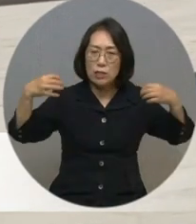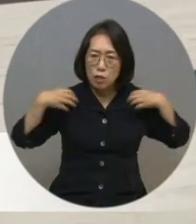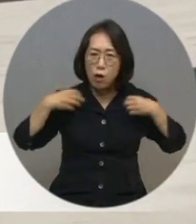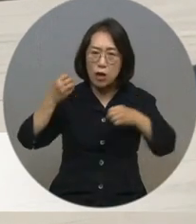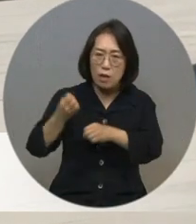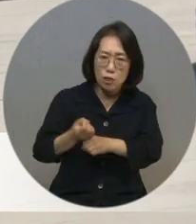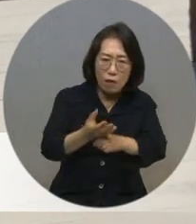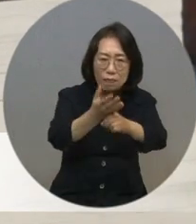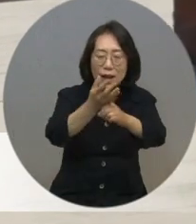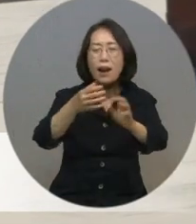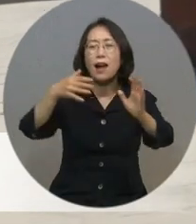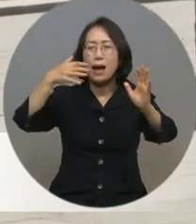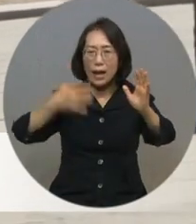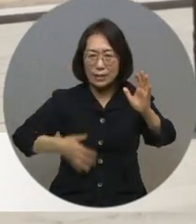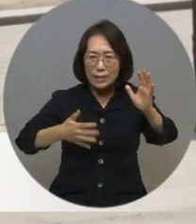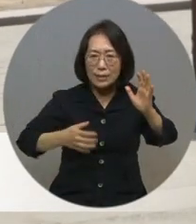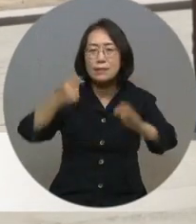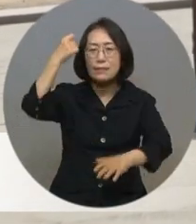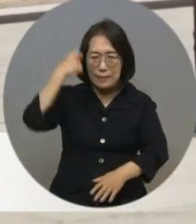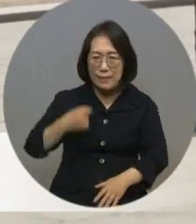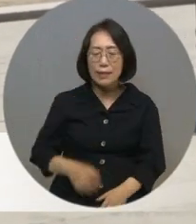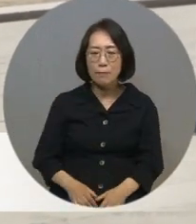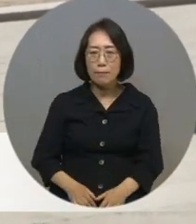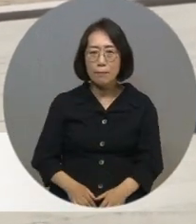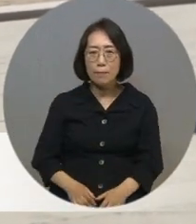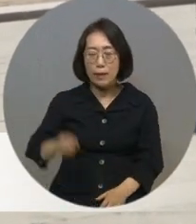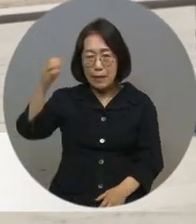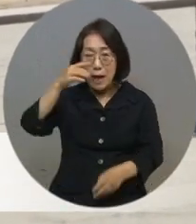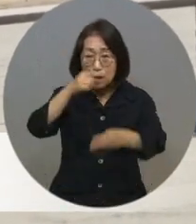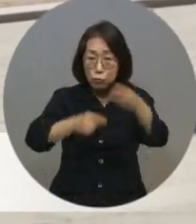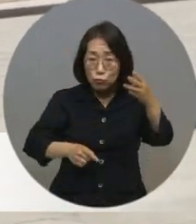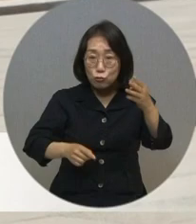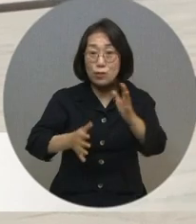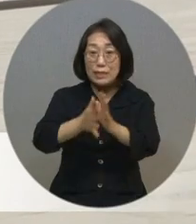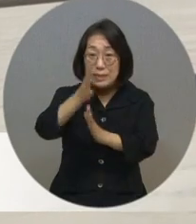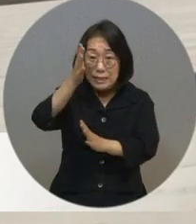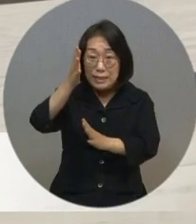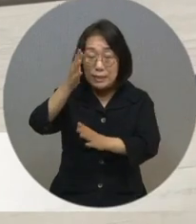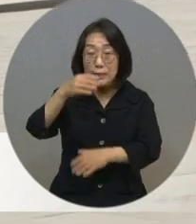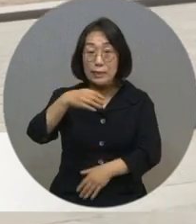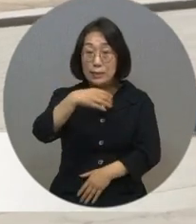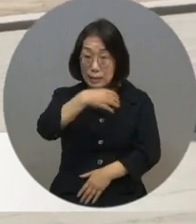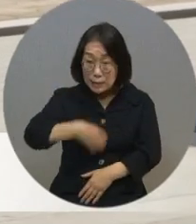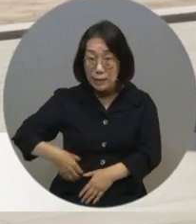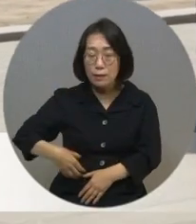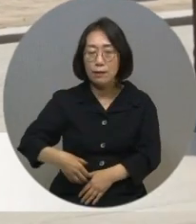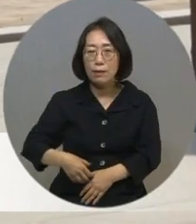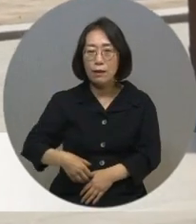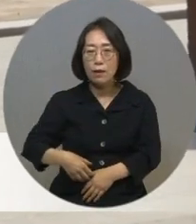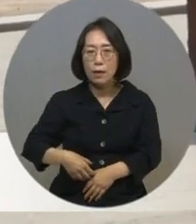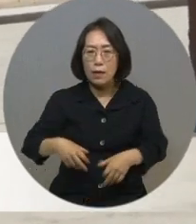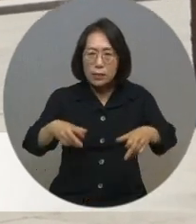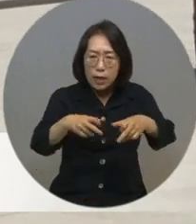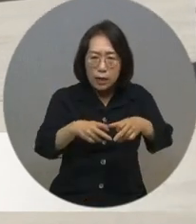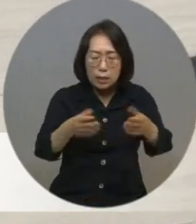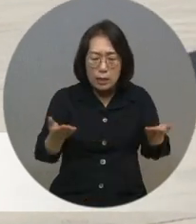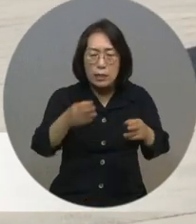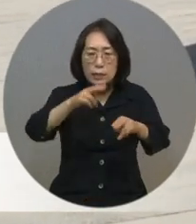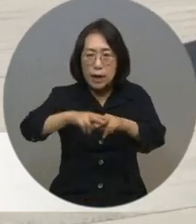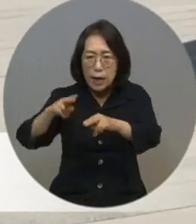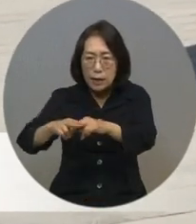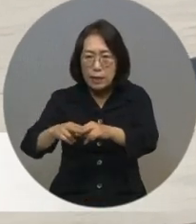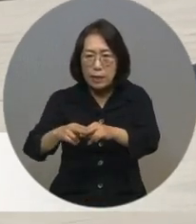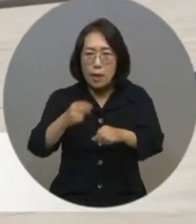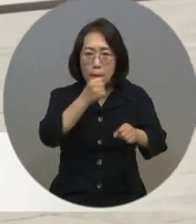않았다. 저는 그렇게 생각합니다. 양주시는 그런 중증 발달장애인들의 일자리도